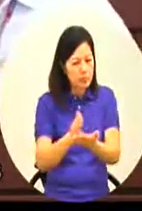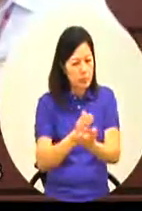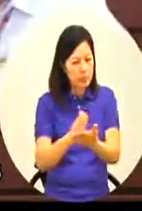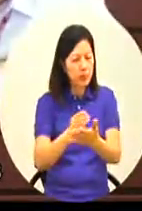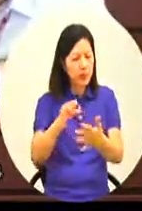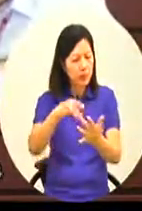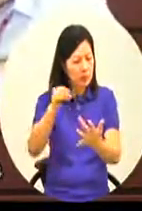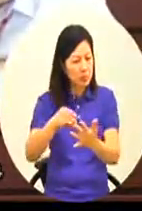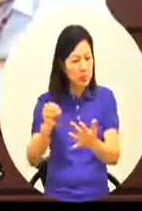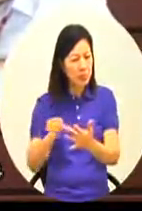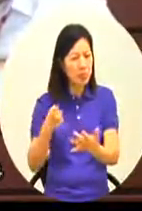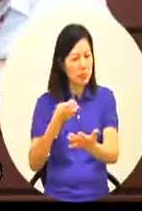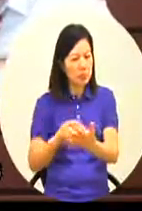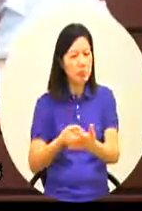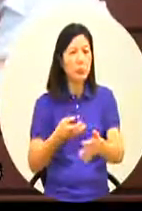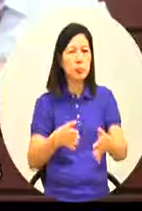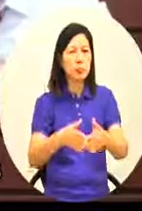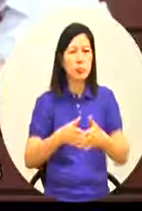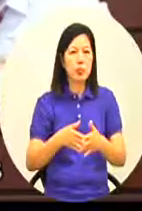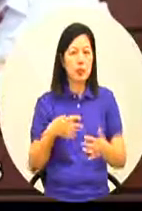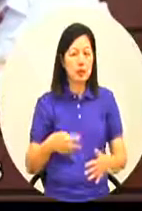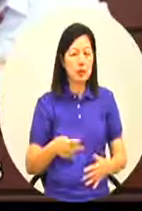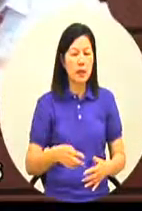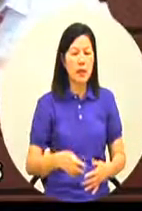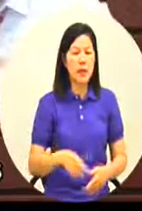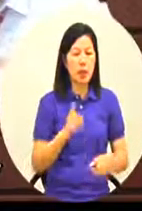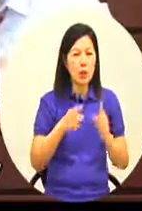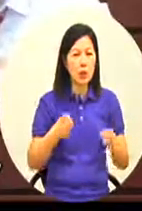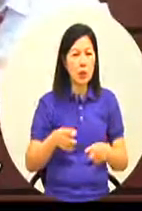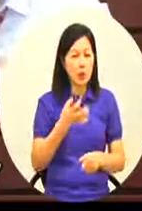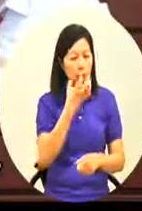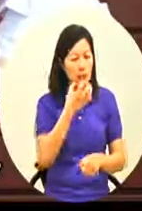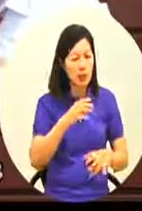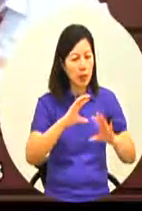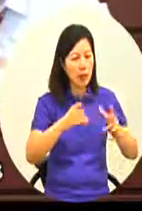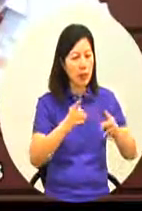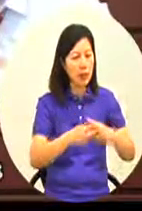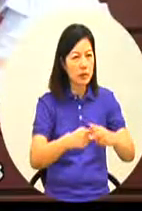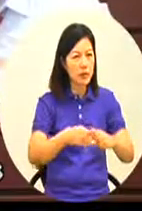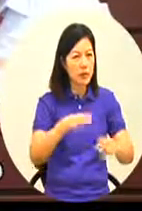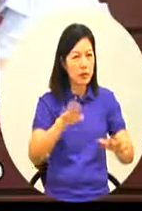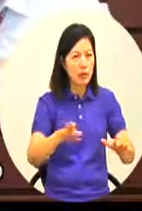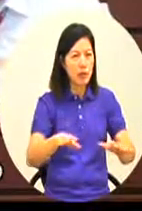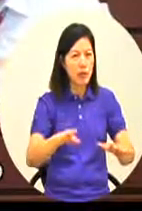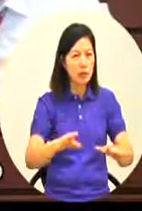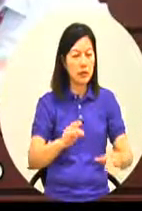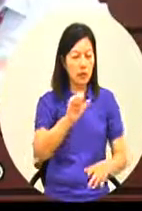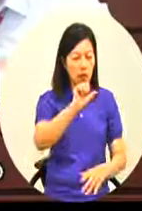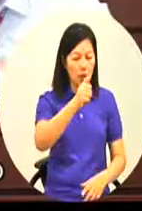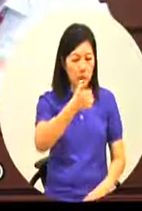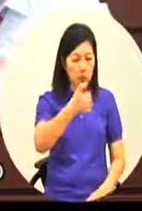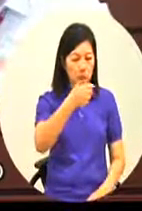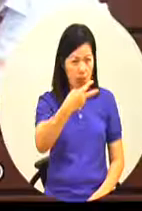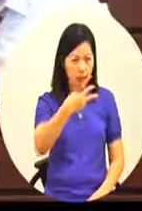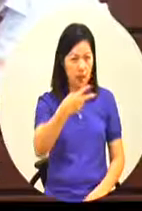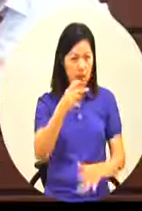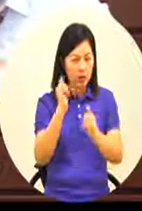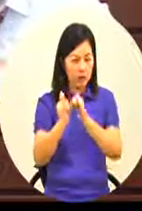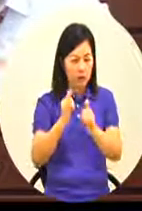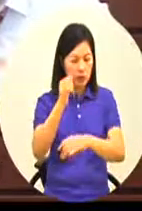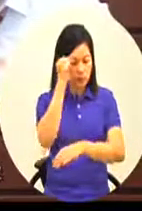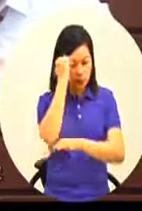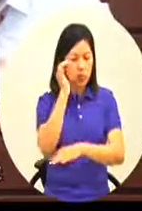外部环境，因为它这块地基地在古岩国小北侧那边，坦白讲，它现在还有52户的居民是原本的占用户，可是